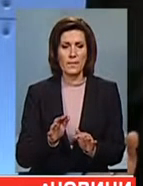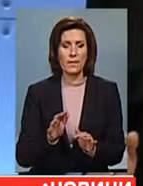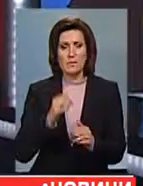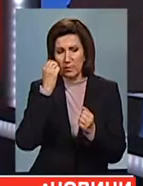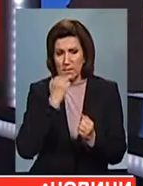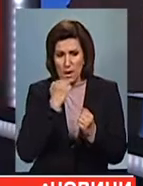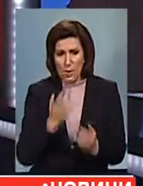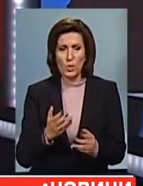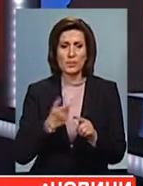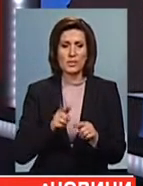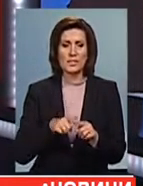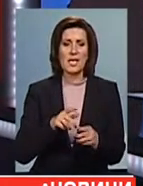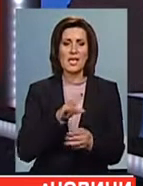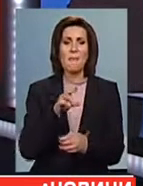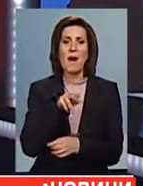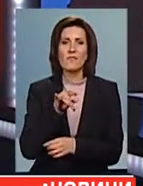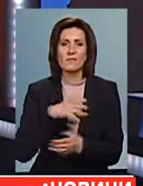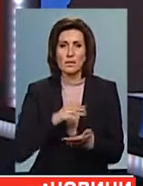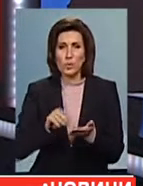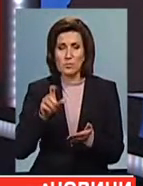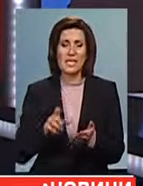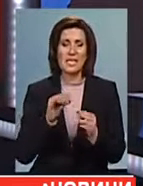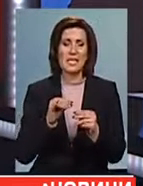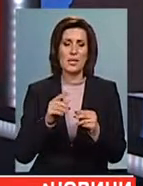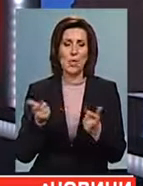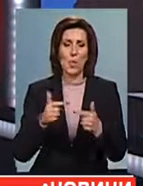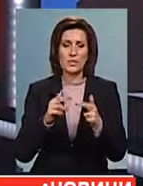підрахунок об'єктивно. Євгена, нагадаю, що це Євген Павленко та його гості з Дніпропетровська. Дякую. Ідемо далі.